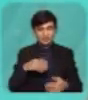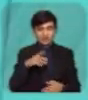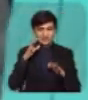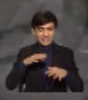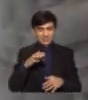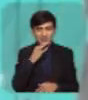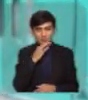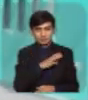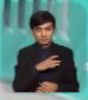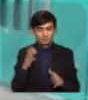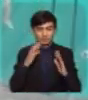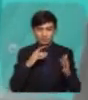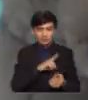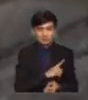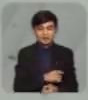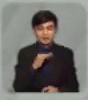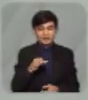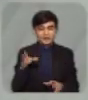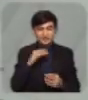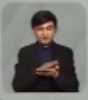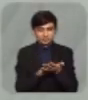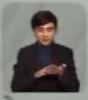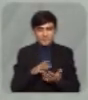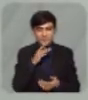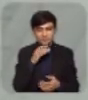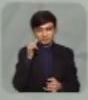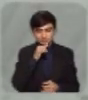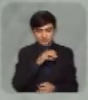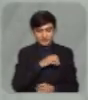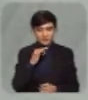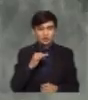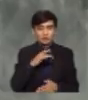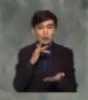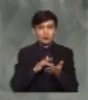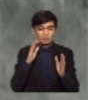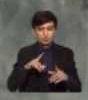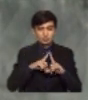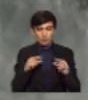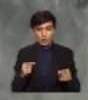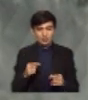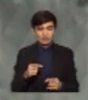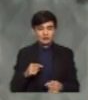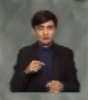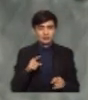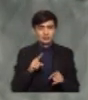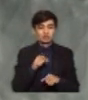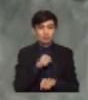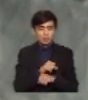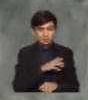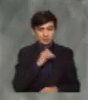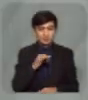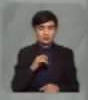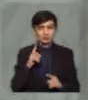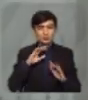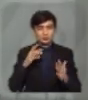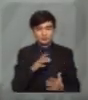выпал ранее. Коммунальные службы не справляются. В нескольких городах отменили занятия в школах. То ли еще будет. Людмила Батюшкина